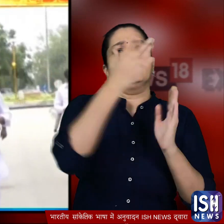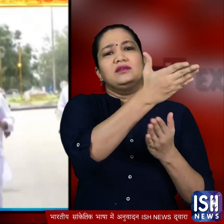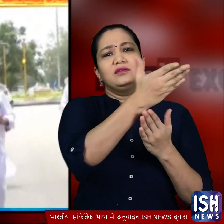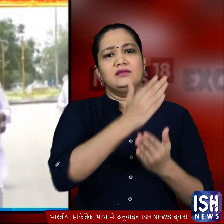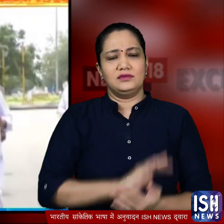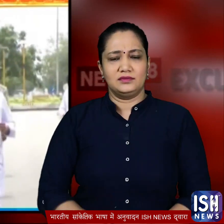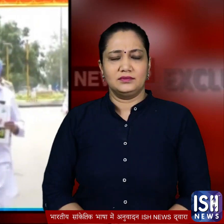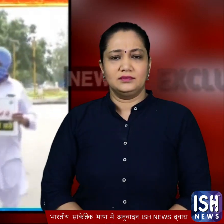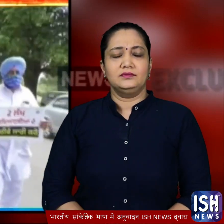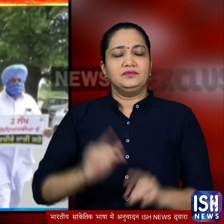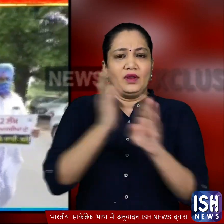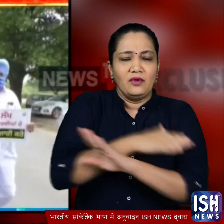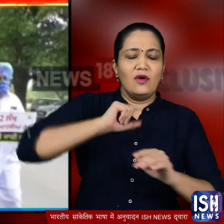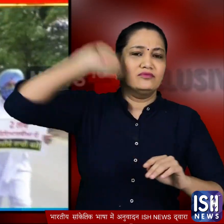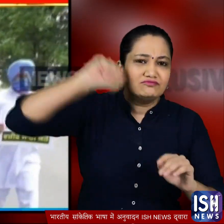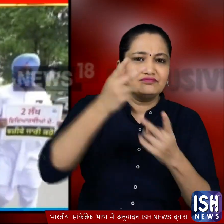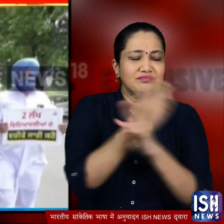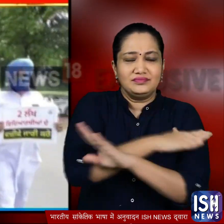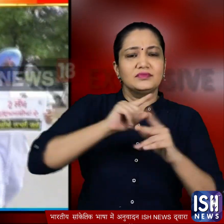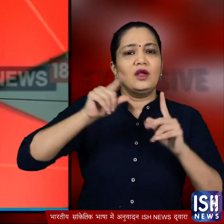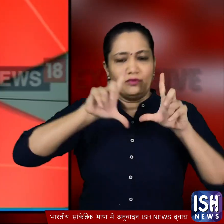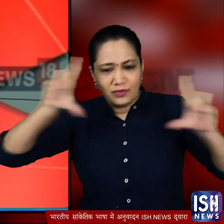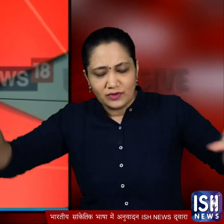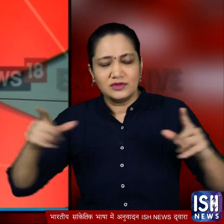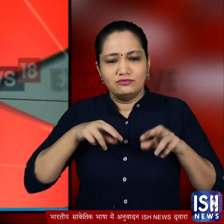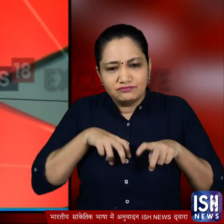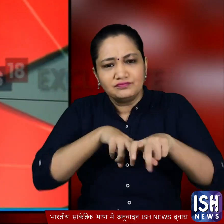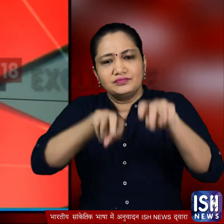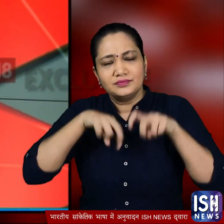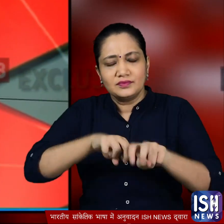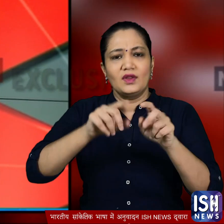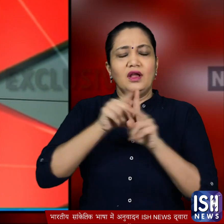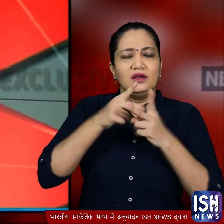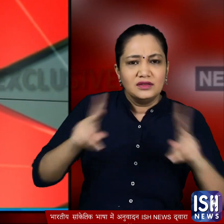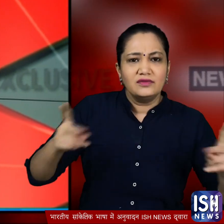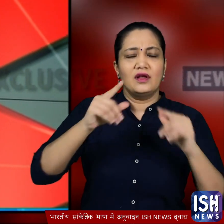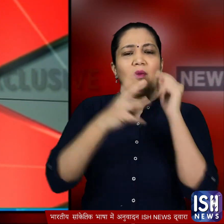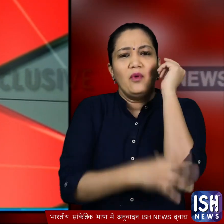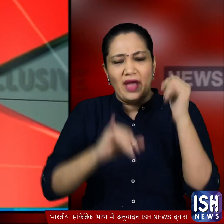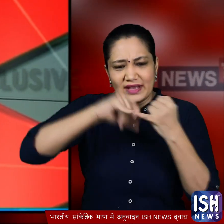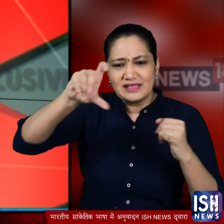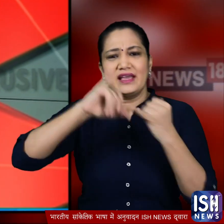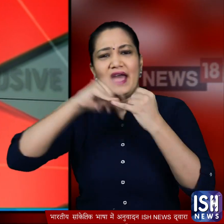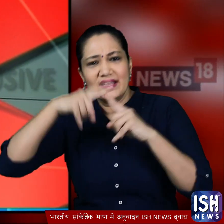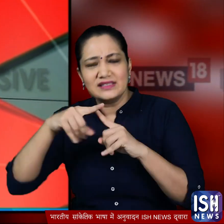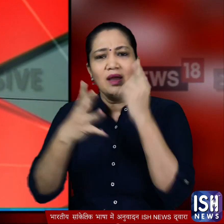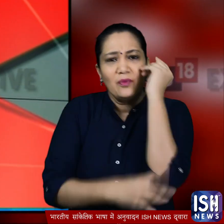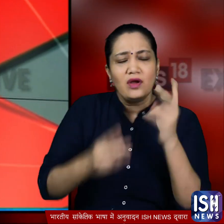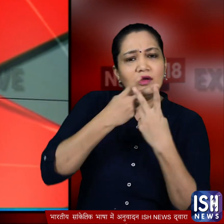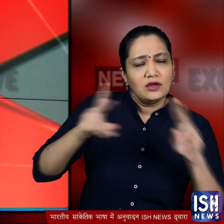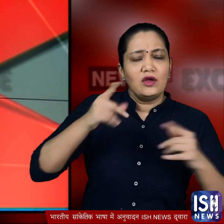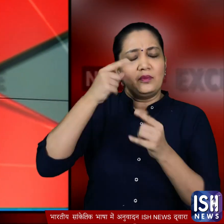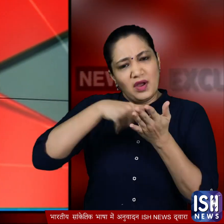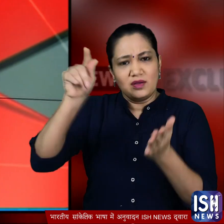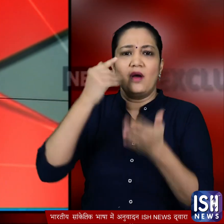इससे पहले प्रदर्शनकारियों ने पोस्टरों के साथ मार्च भी निकाला और इन पोस्टरों के जरिए पार्टी ने दलितों और गरीब छात्रों को जल्द से जल्द स्कॉलरशिप देने